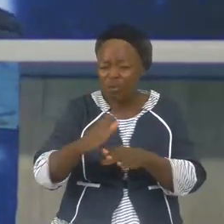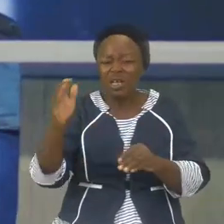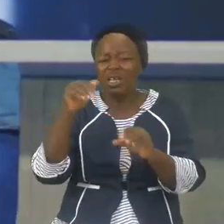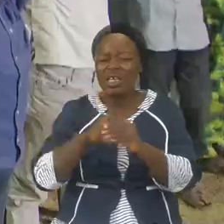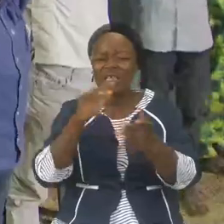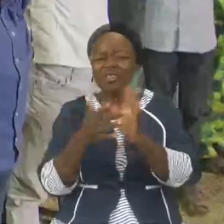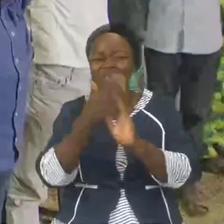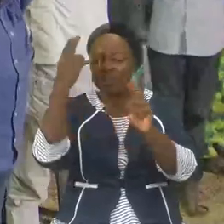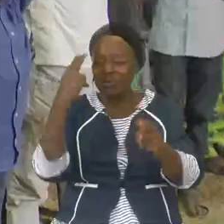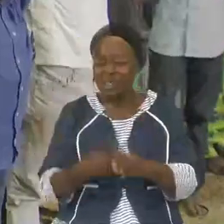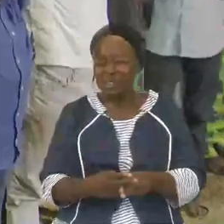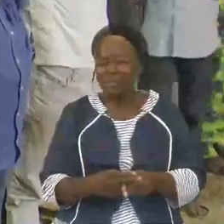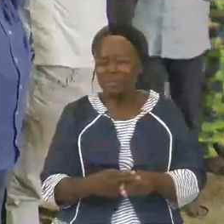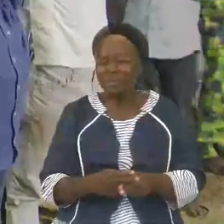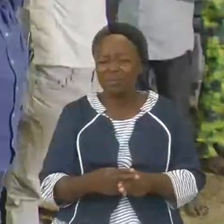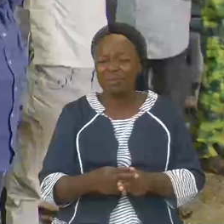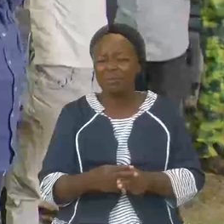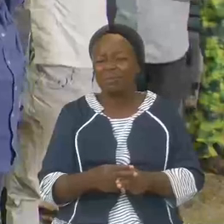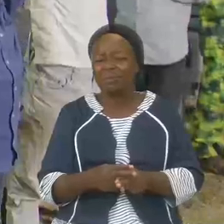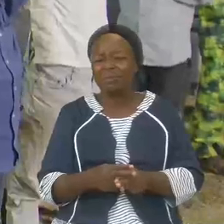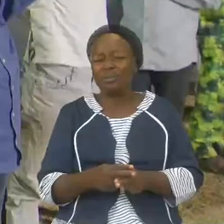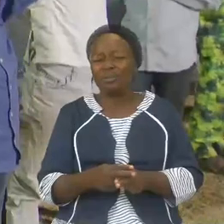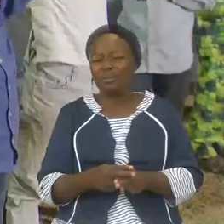au nom de Jésus-Christ.